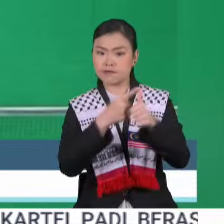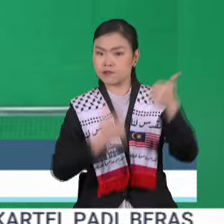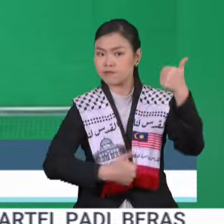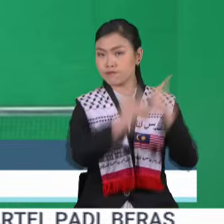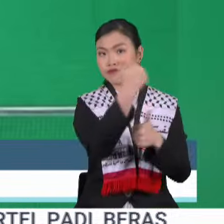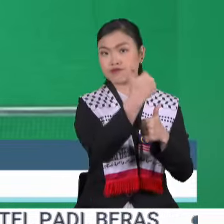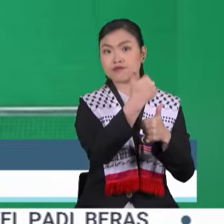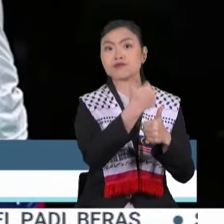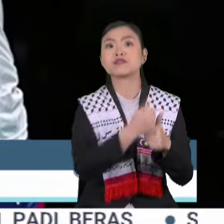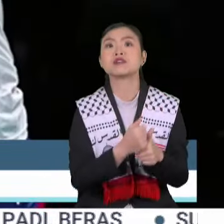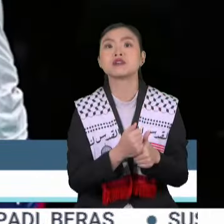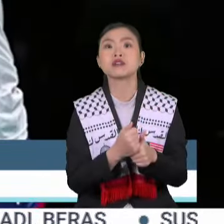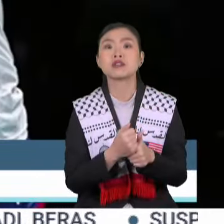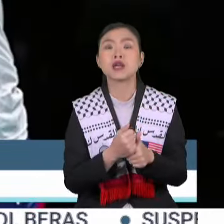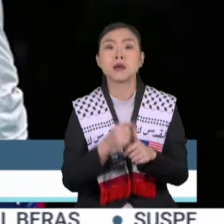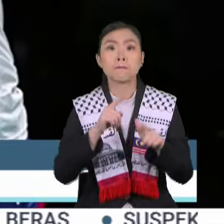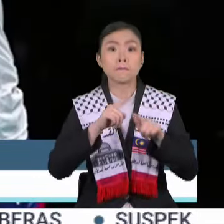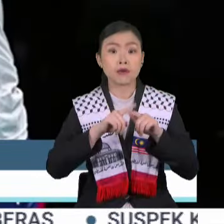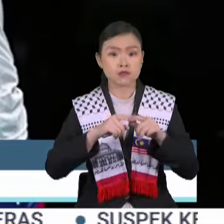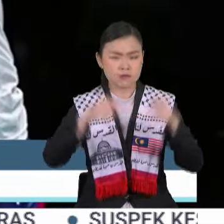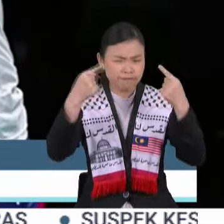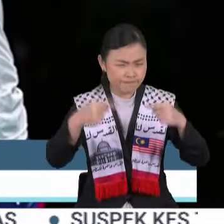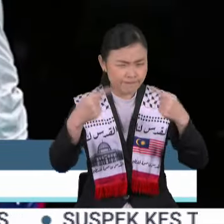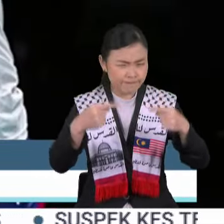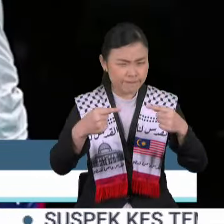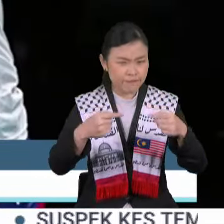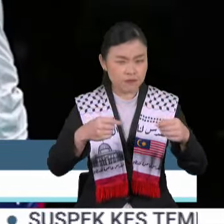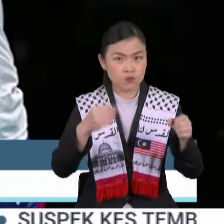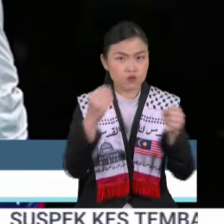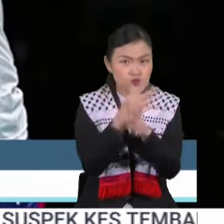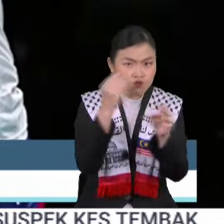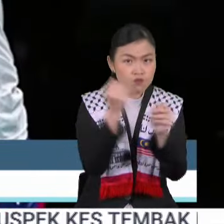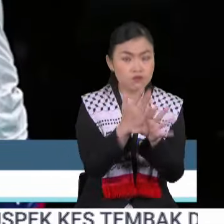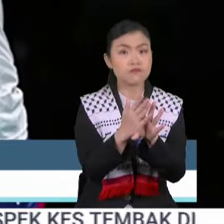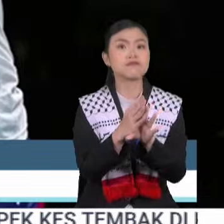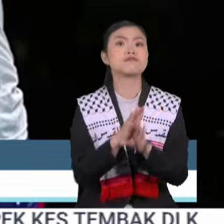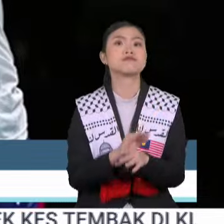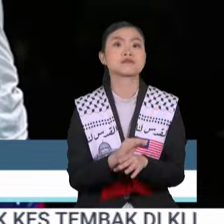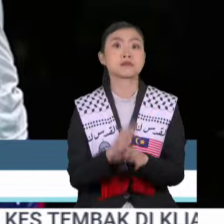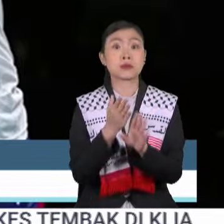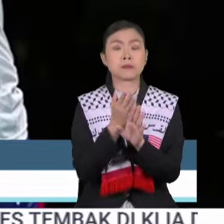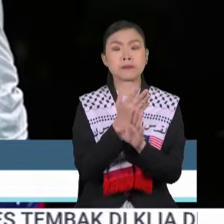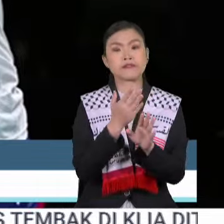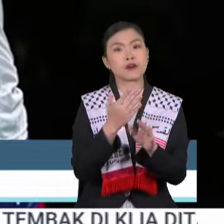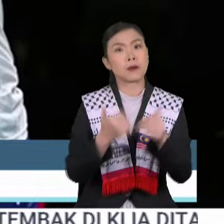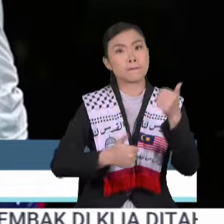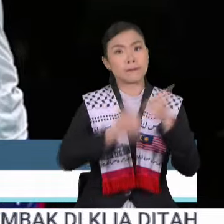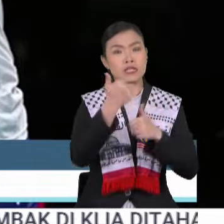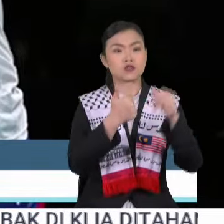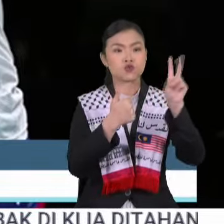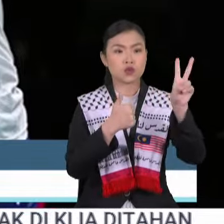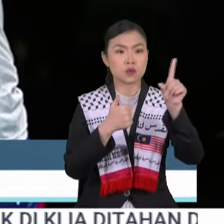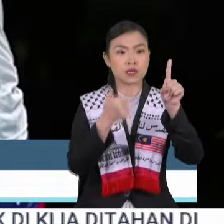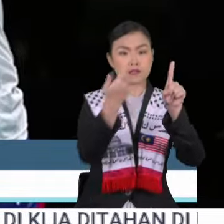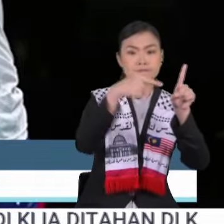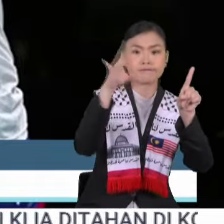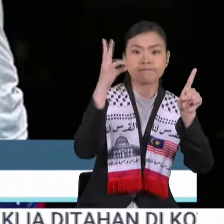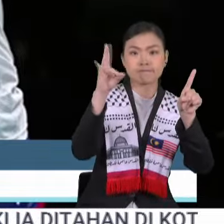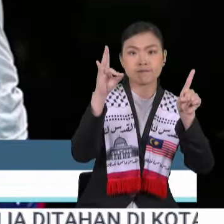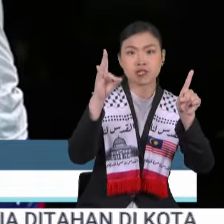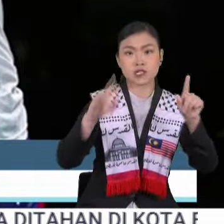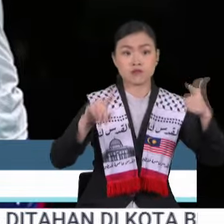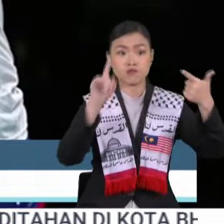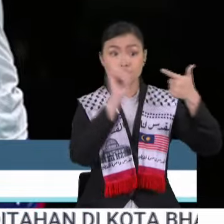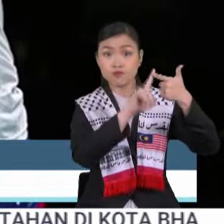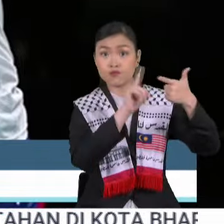berjaya mendominasi permainan biarpun diberi tentangan hebat oleh Izzuddin dan Zhefei sebelum menang 21-17. Memasuki